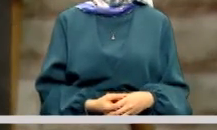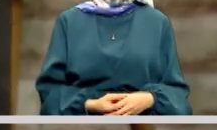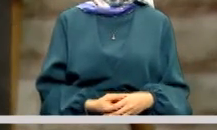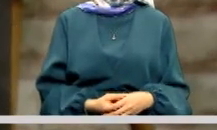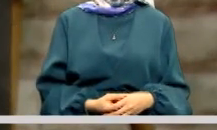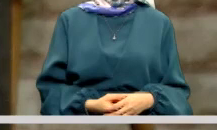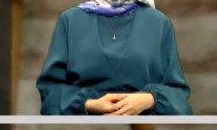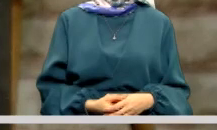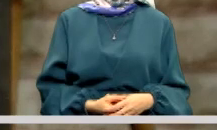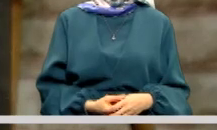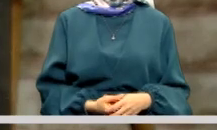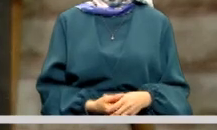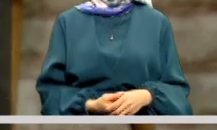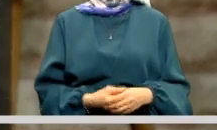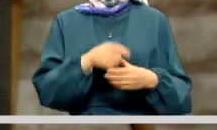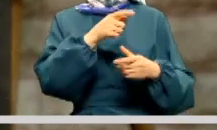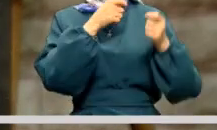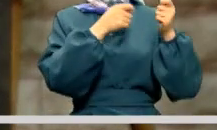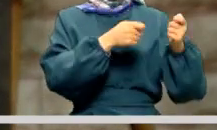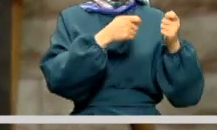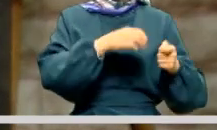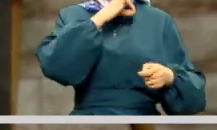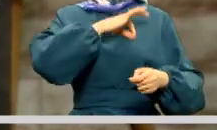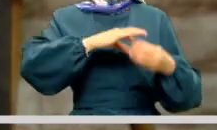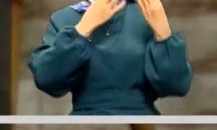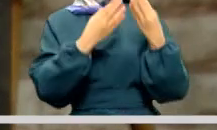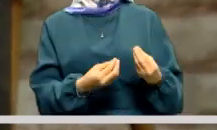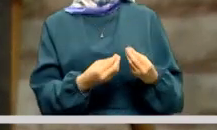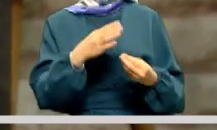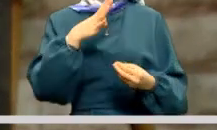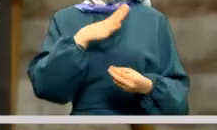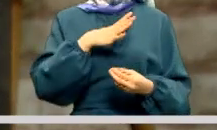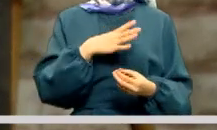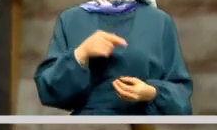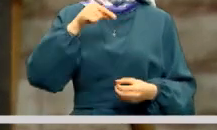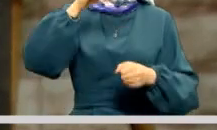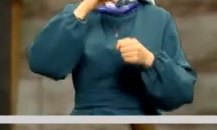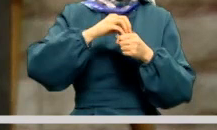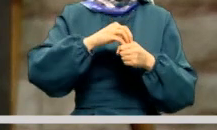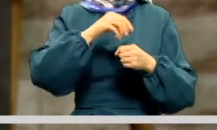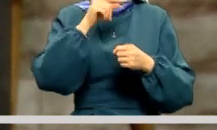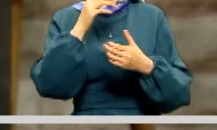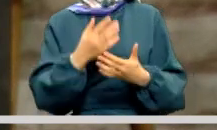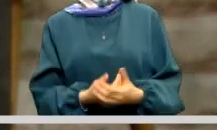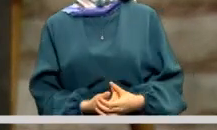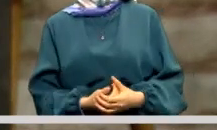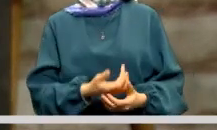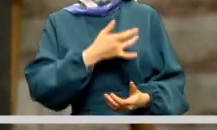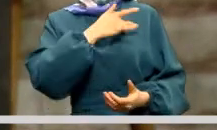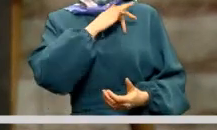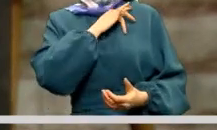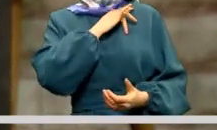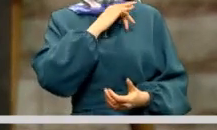gelebileceği noktada onun eğitilmesine katkı sağlamış oluruz Dolayısıyla bu noktada bizim imanın